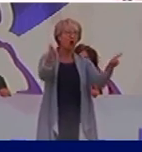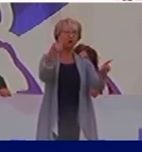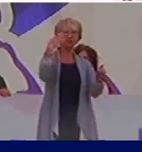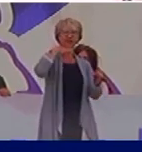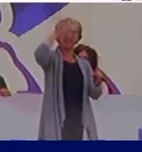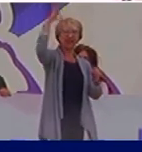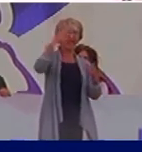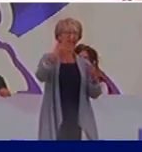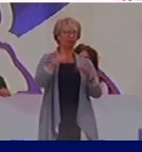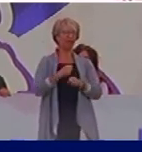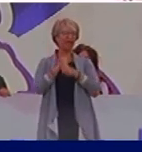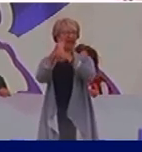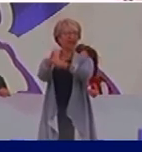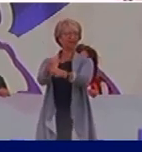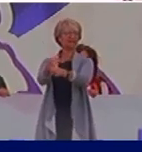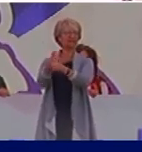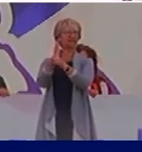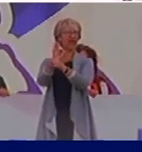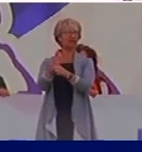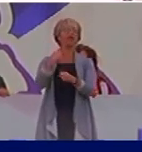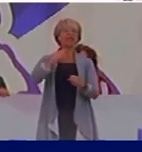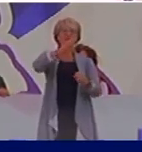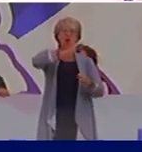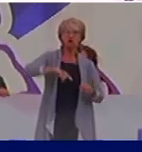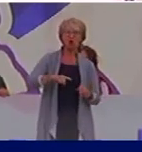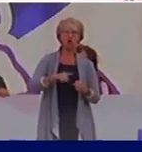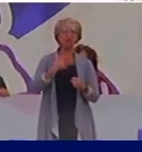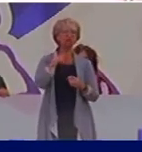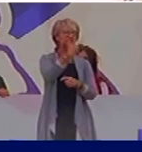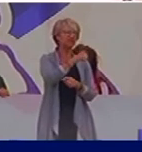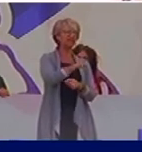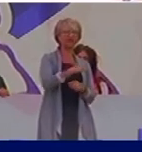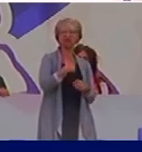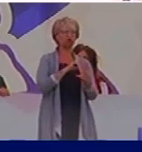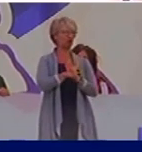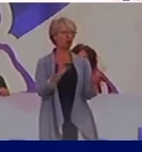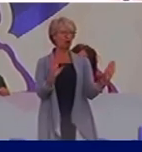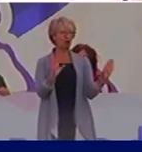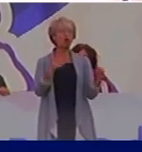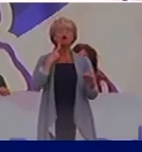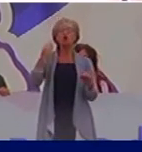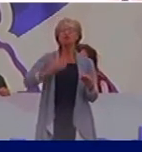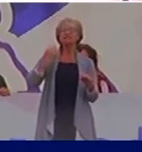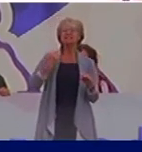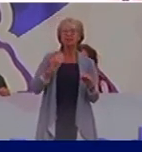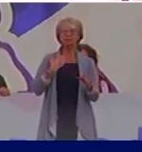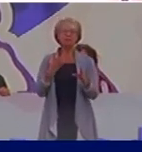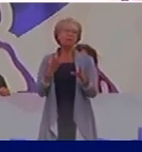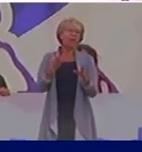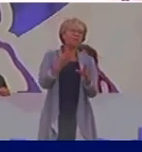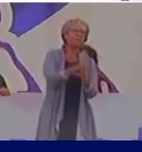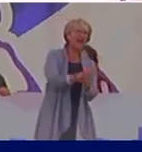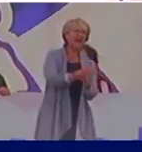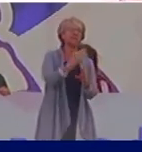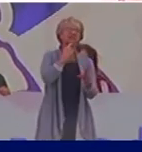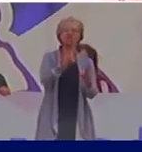eletto per andare a rappresentarvi e noi non abbiamo tradito. Noi siamo sempre dalla parte di chi